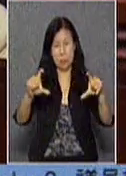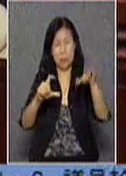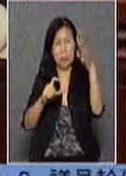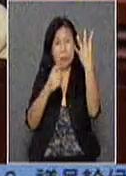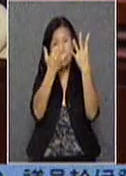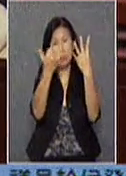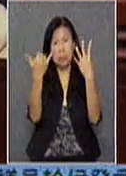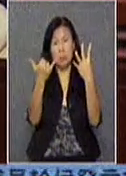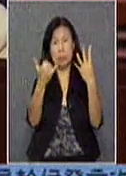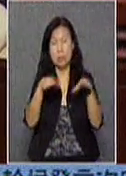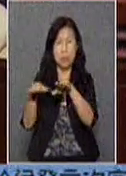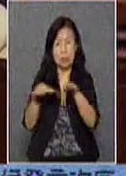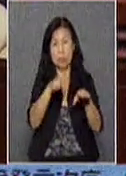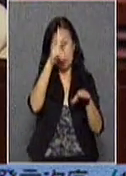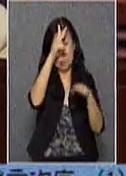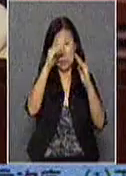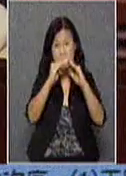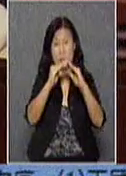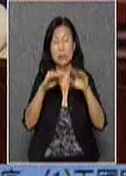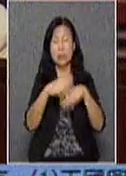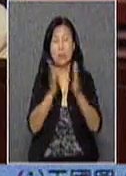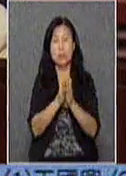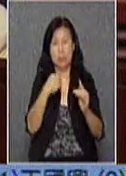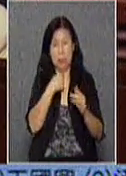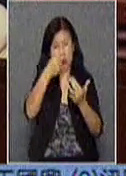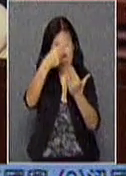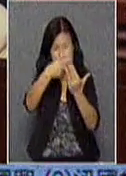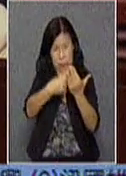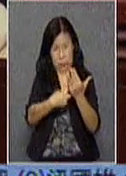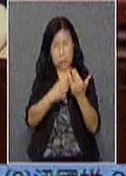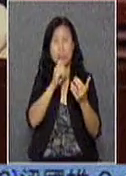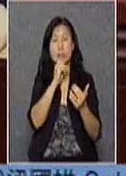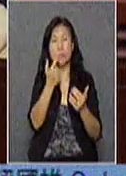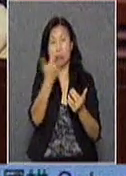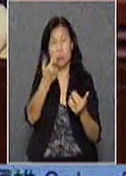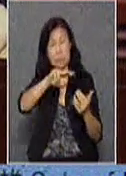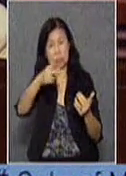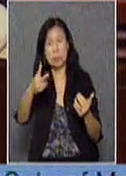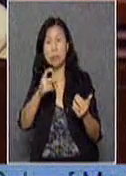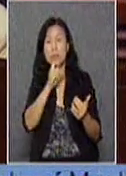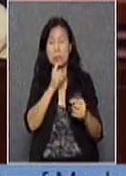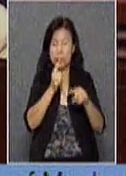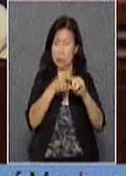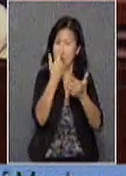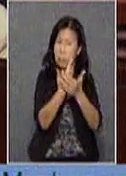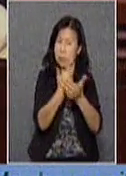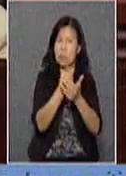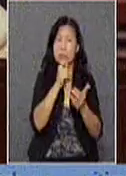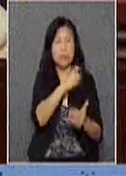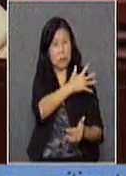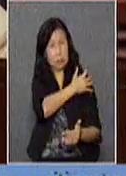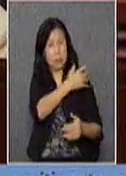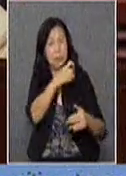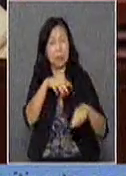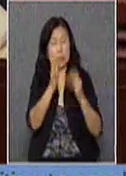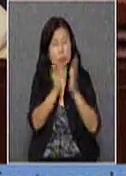到海事處是有必要在制度上作出更大的改善，尤其是在承擔責任的